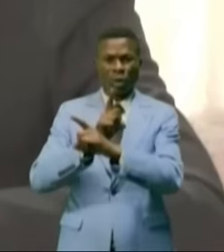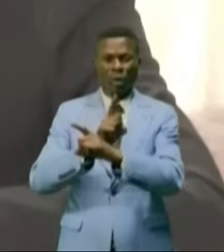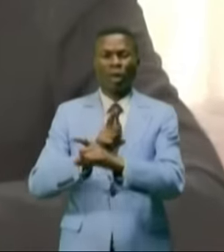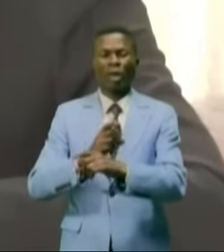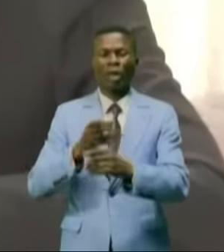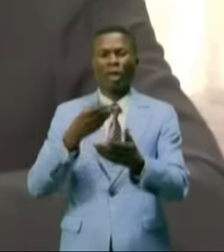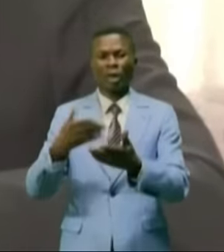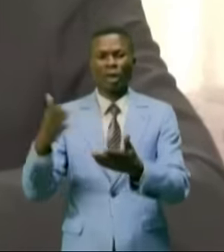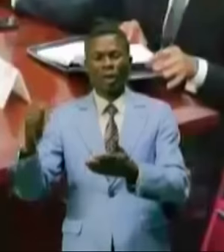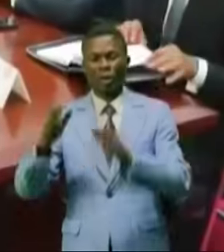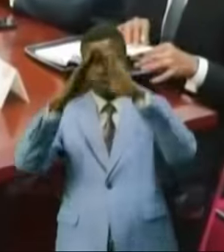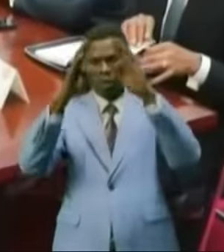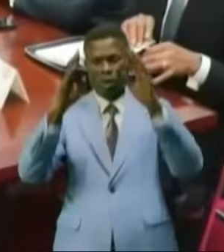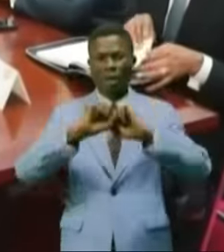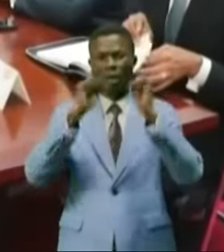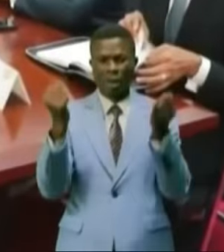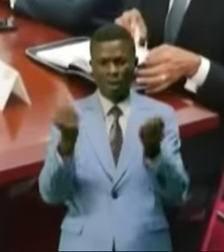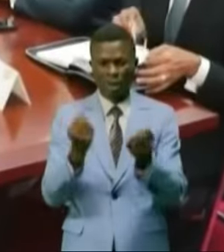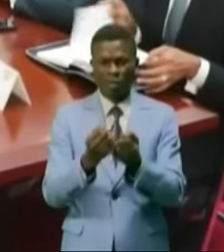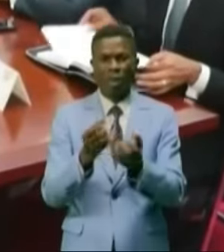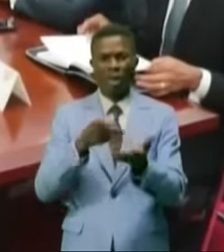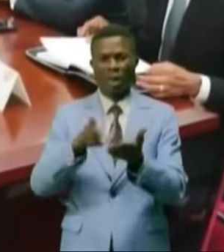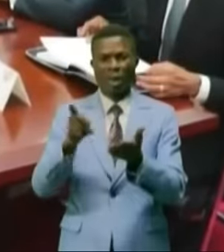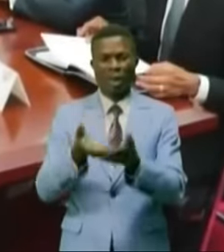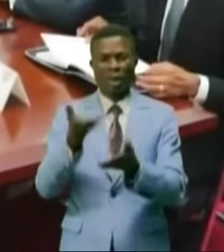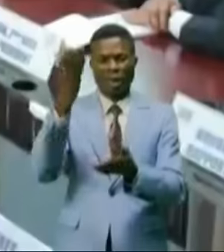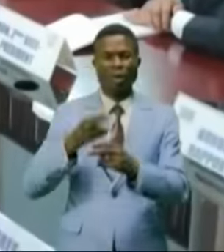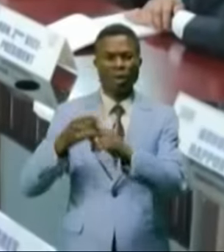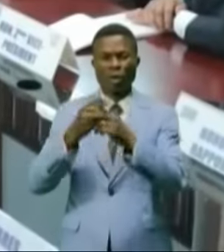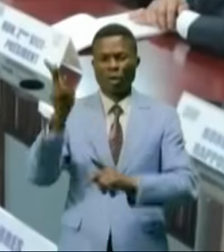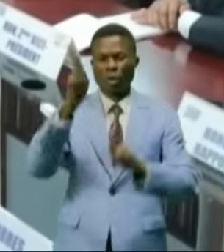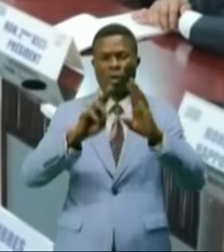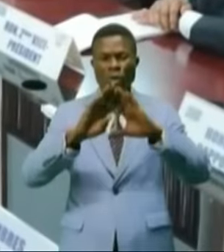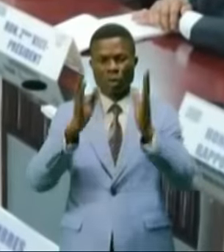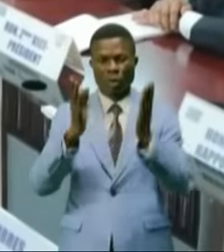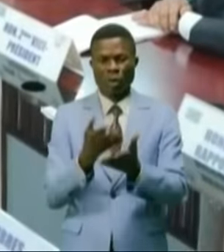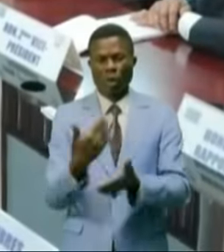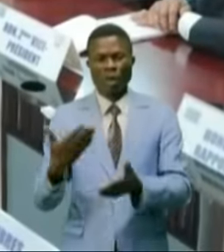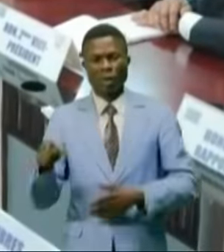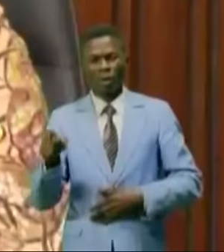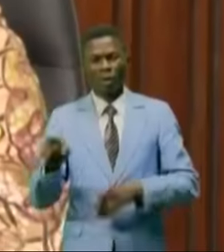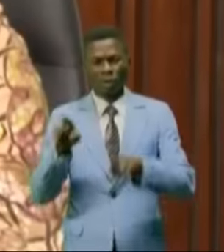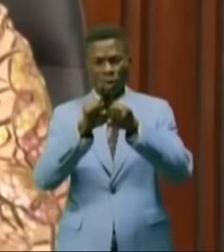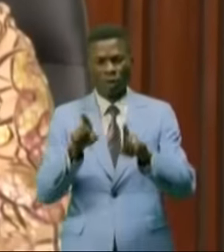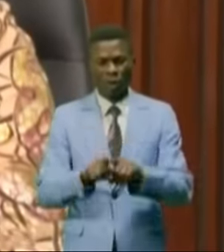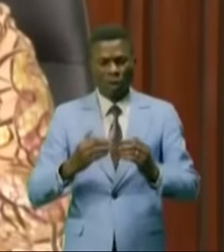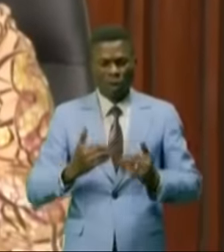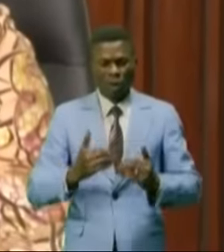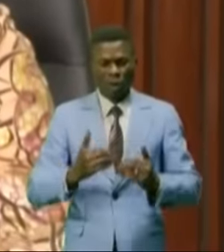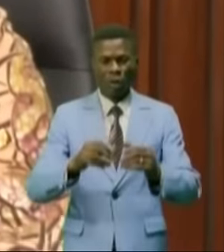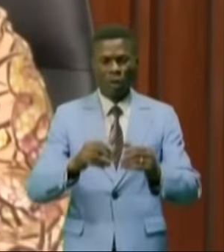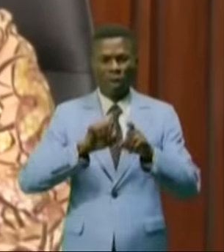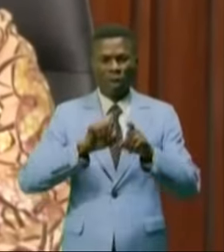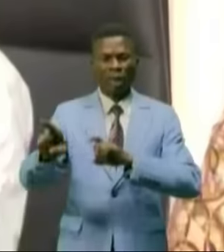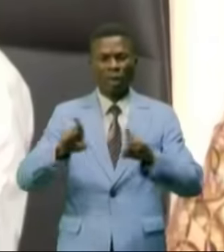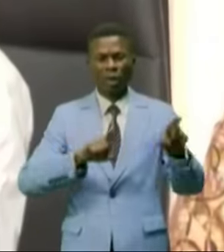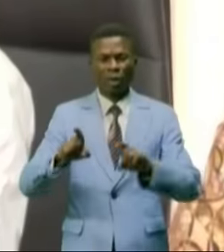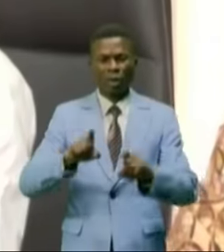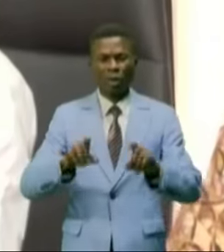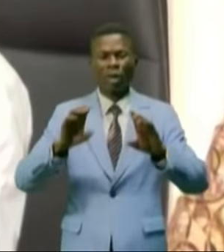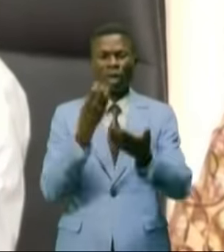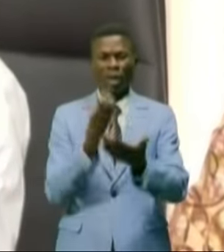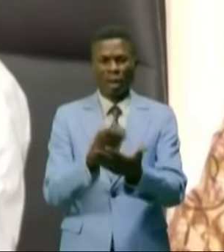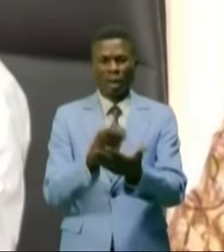d'achat des ménages en stabilisant les taux d'échange, à la sécurité des populations et de leurs biens, à la poursuite de la diversification de l'économie,